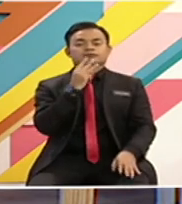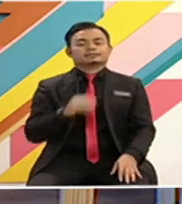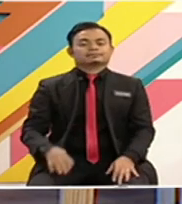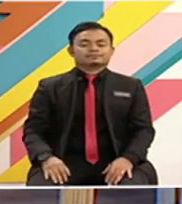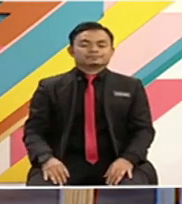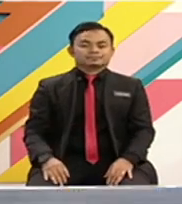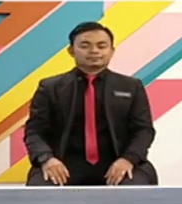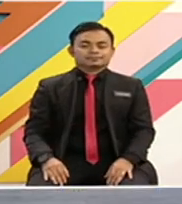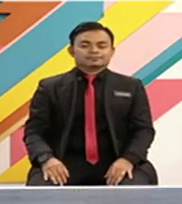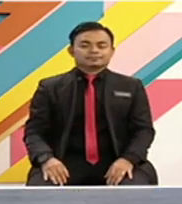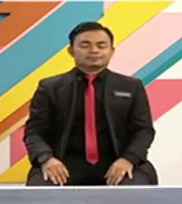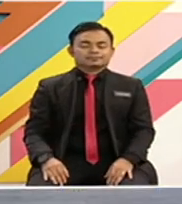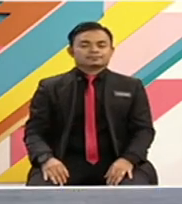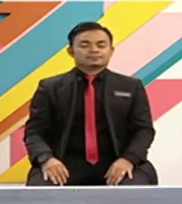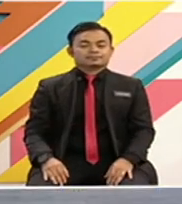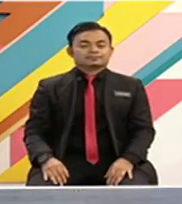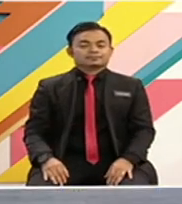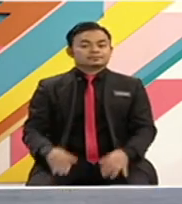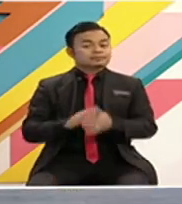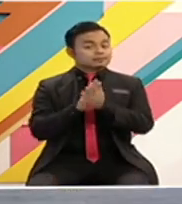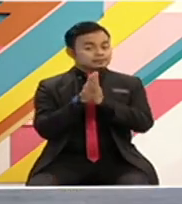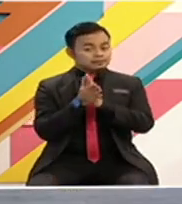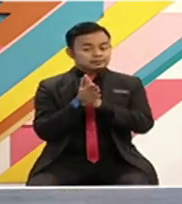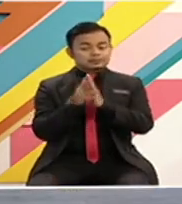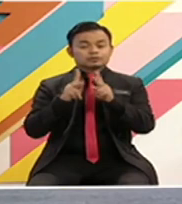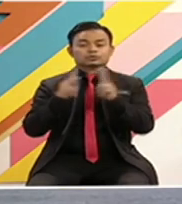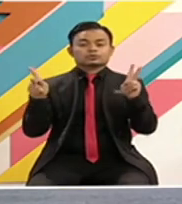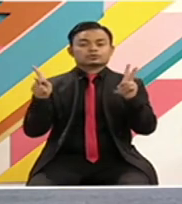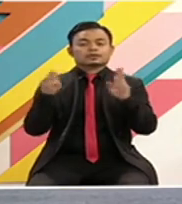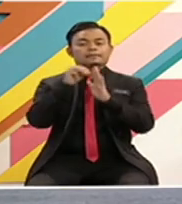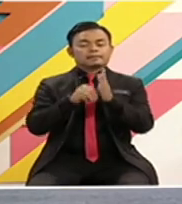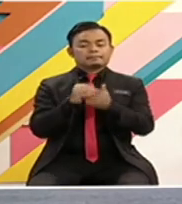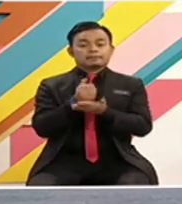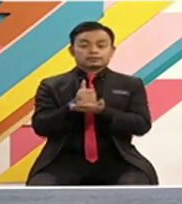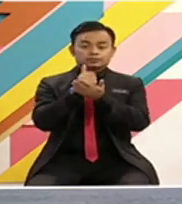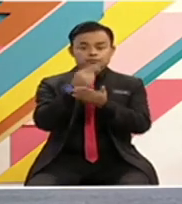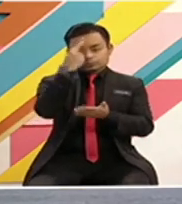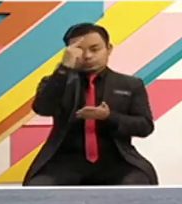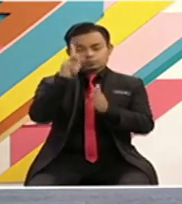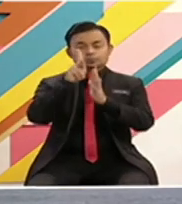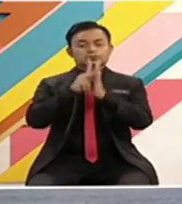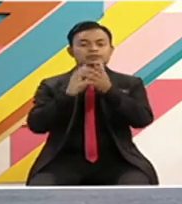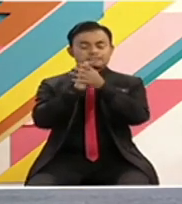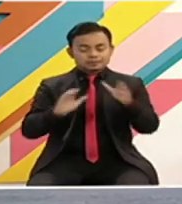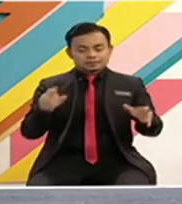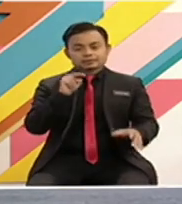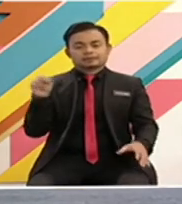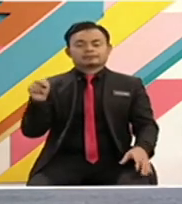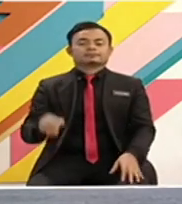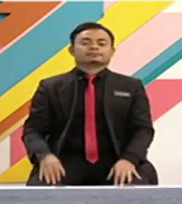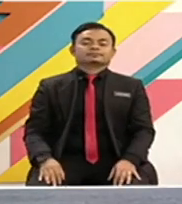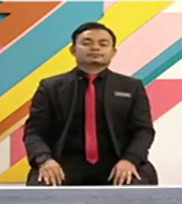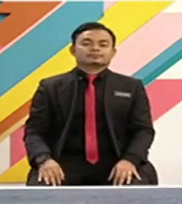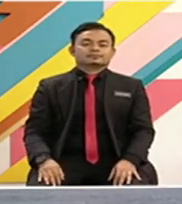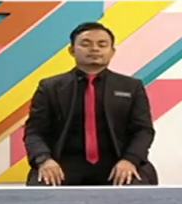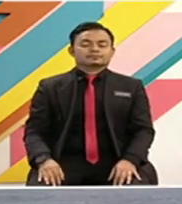jadi betulan chegou konseling membantu untuk selamatan juga Iya betul oke baiklah hdd semua di rumah sana jangan lupa